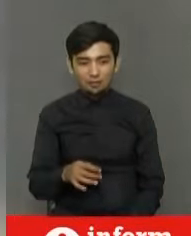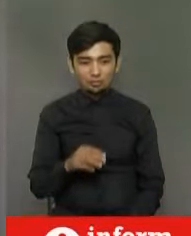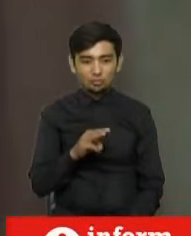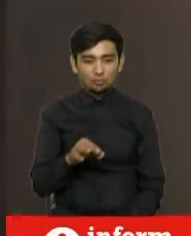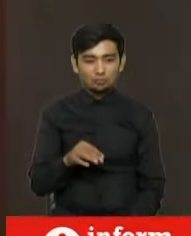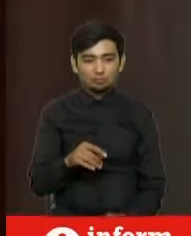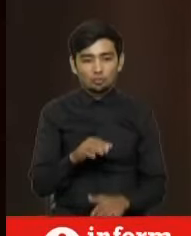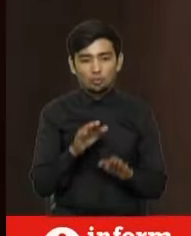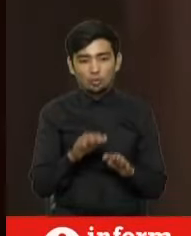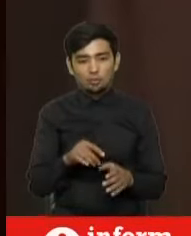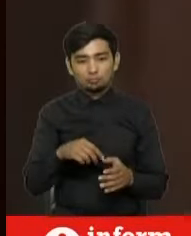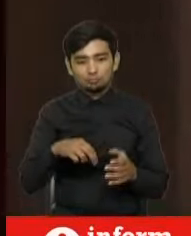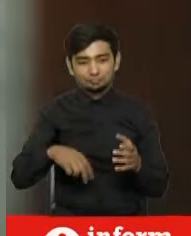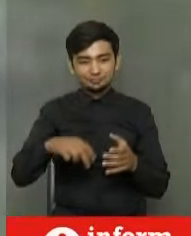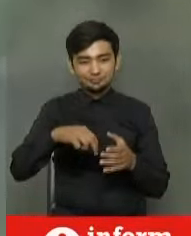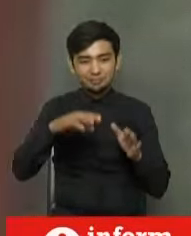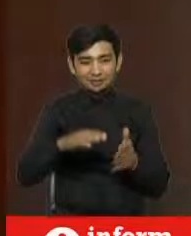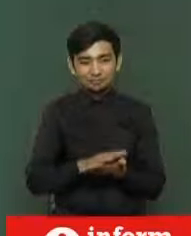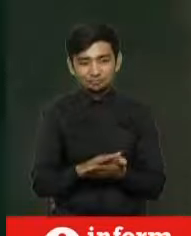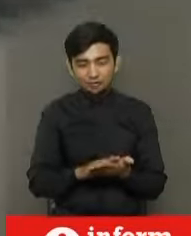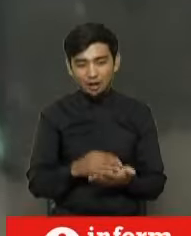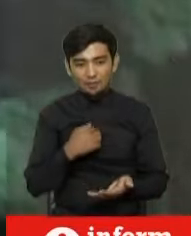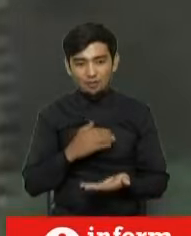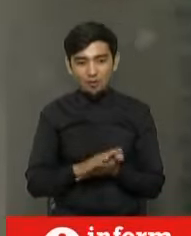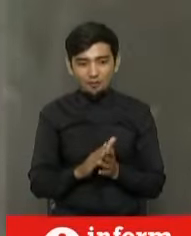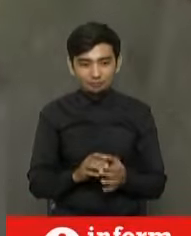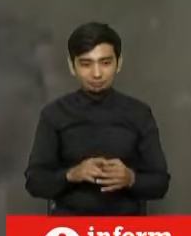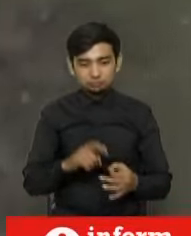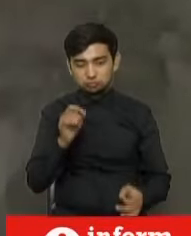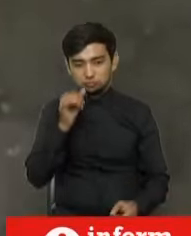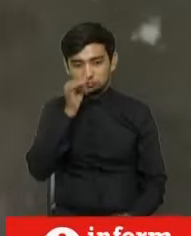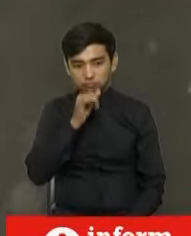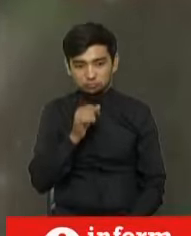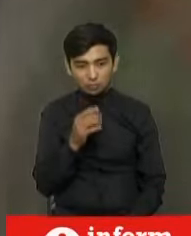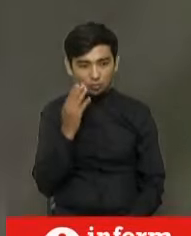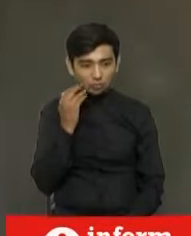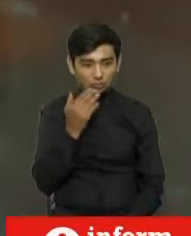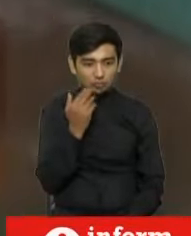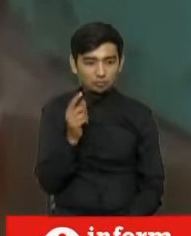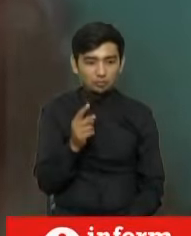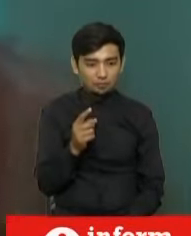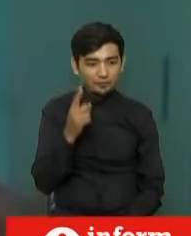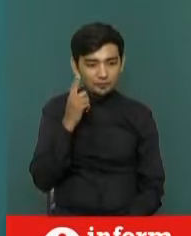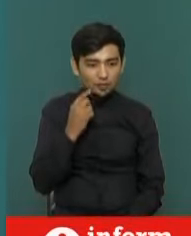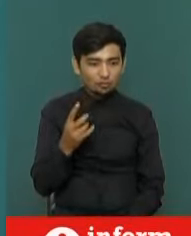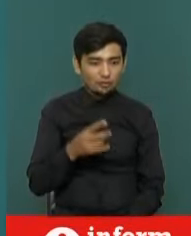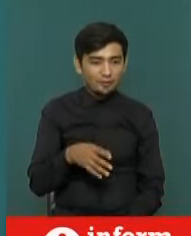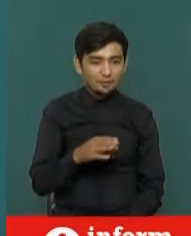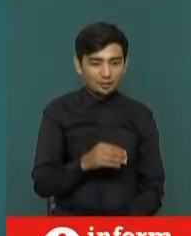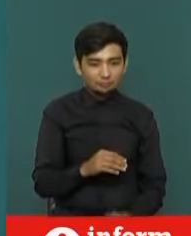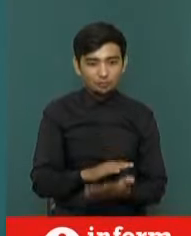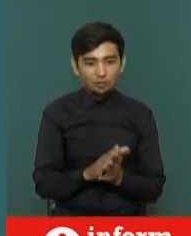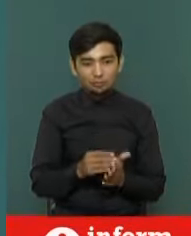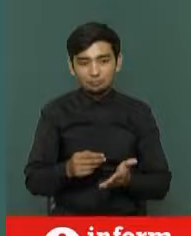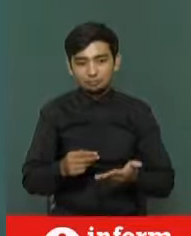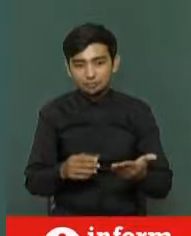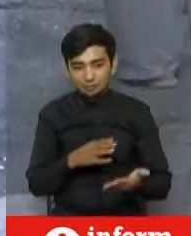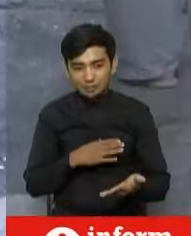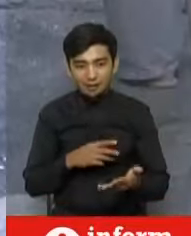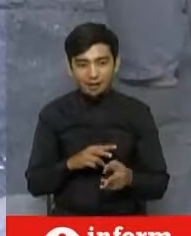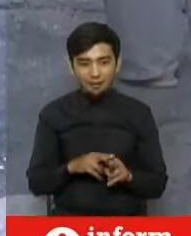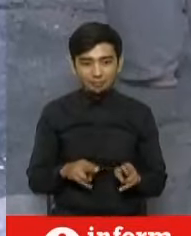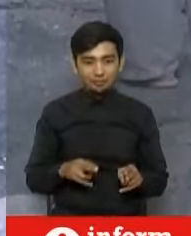подъезд. Оказалось, расторгнуть договор с сервисной службой не так-то просто. Что нужно знать, подписывая соглашение, чтобы не оказаться